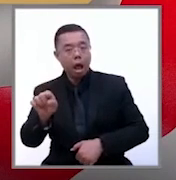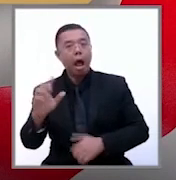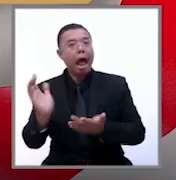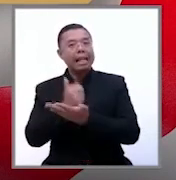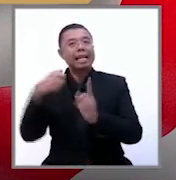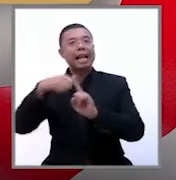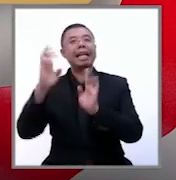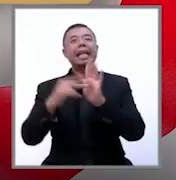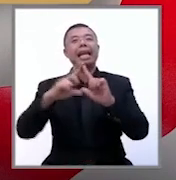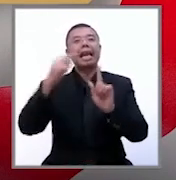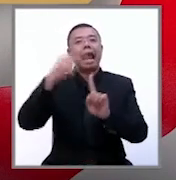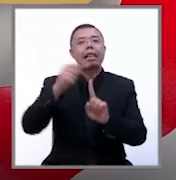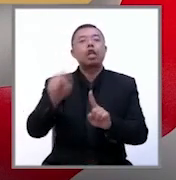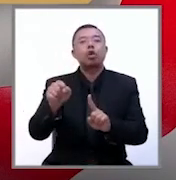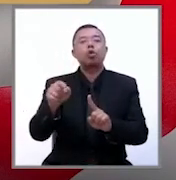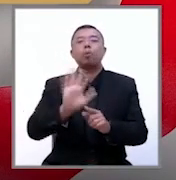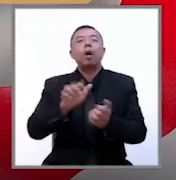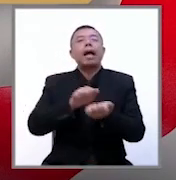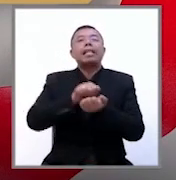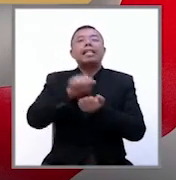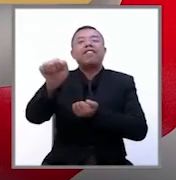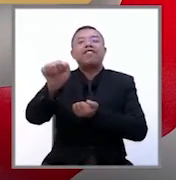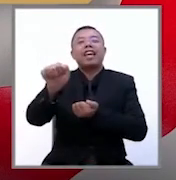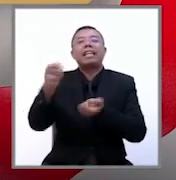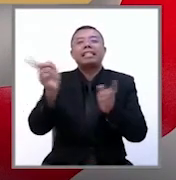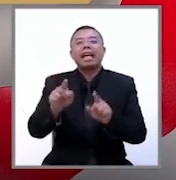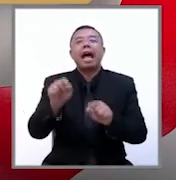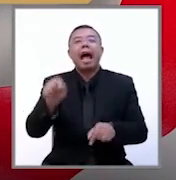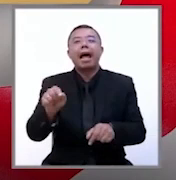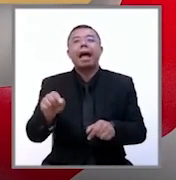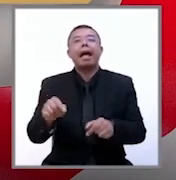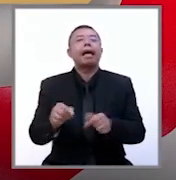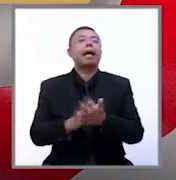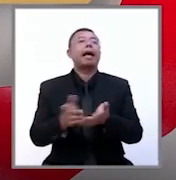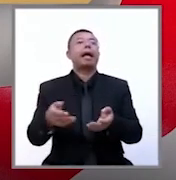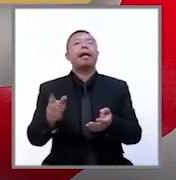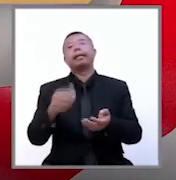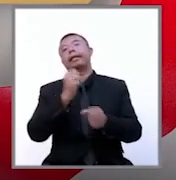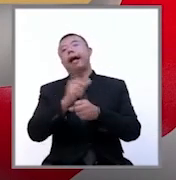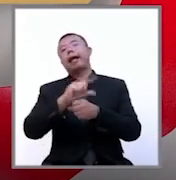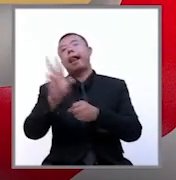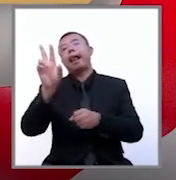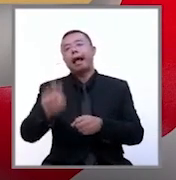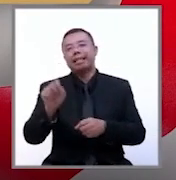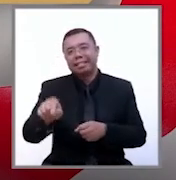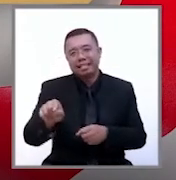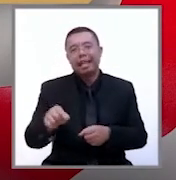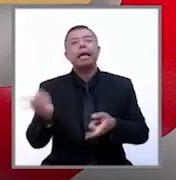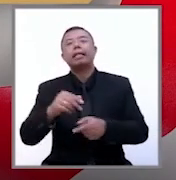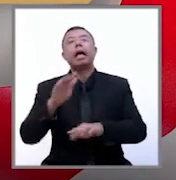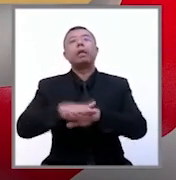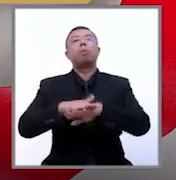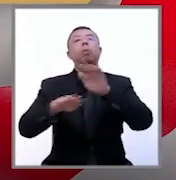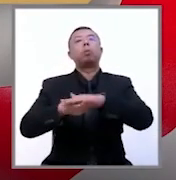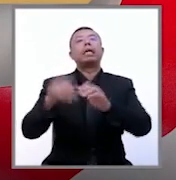kinak itu bukan bernilai sertifikat sehingga menjadi Mentah lagi pak persoalannya jadi tumpang tind